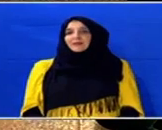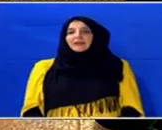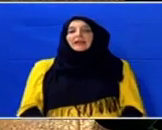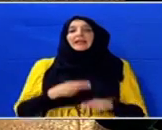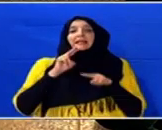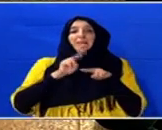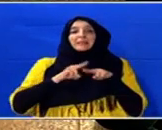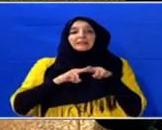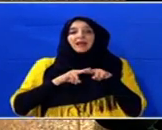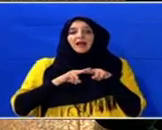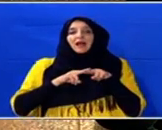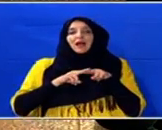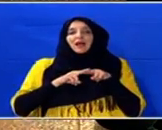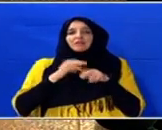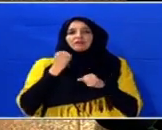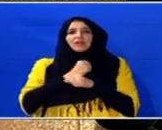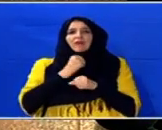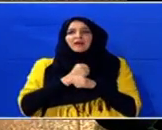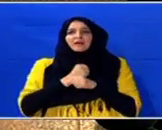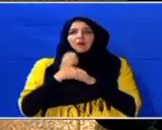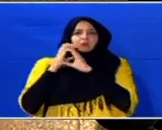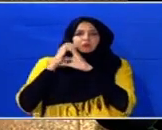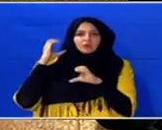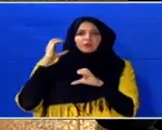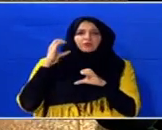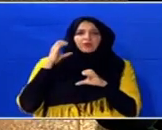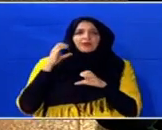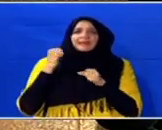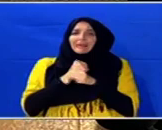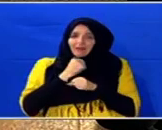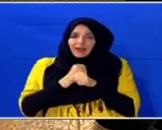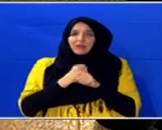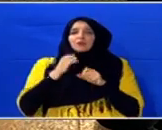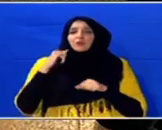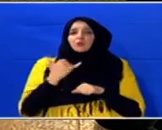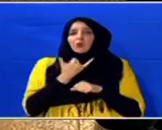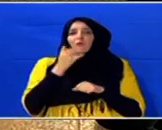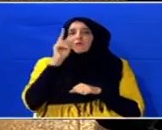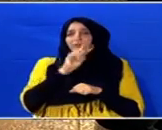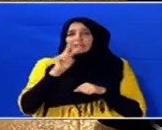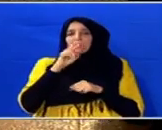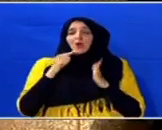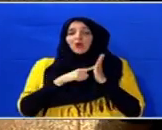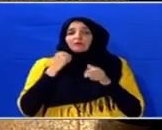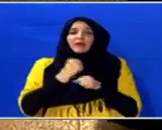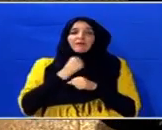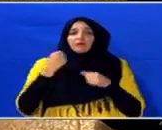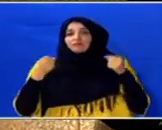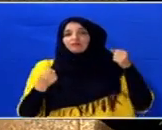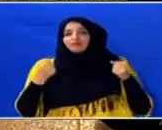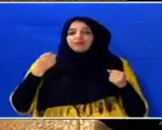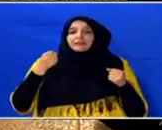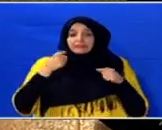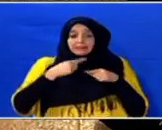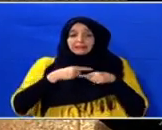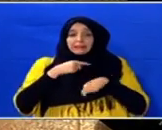نعم. يعمل سائق في حافلة ويعمل يوم الجمعة، وأثناء يعني عمله يدخل